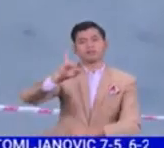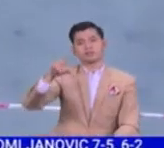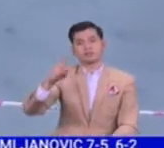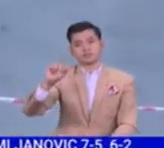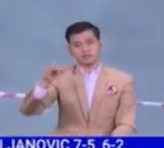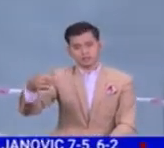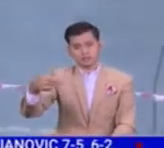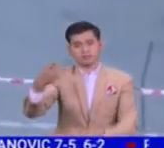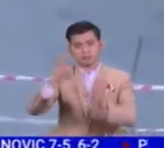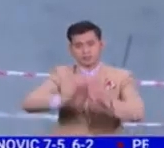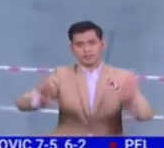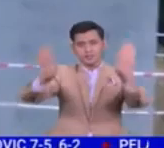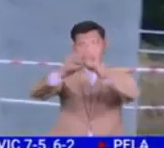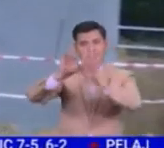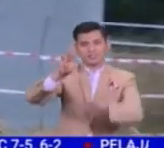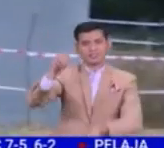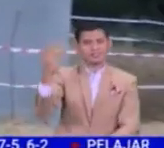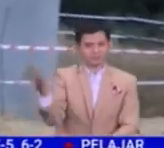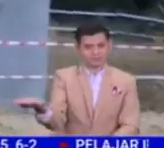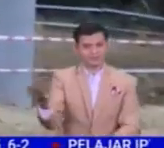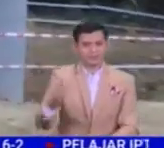Ismail, Berita RTM.